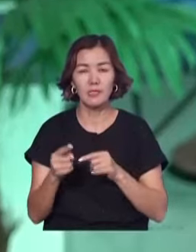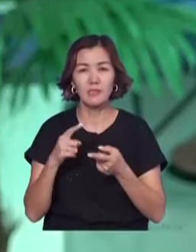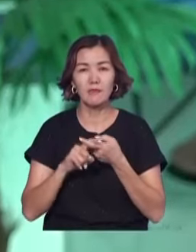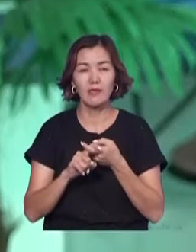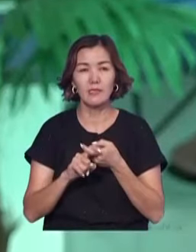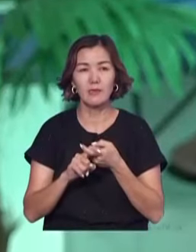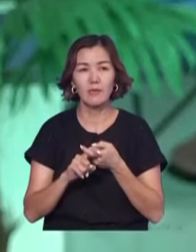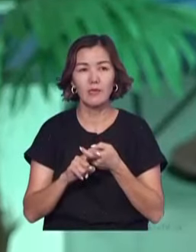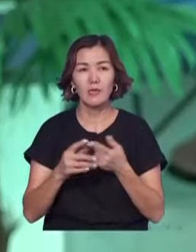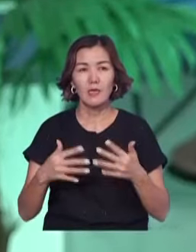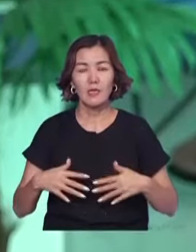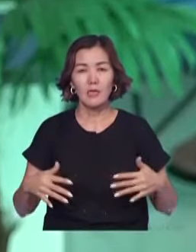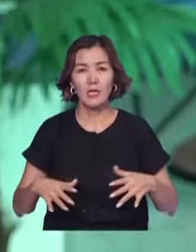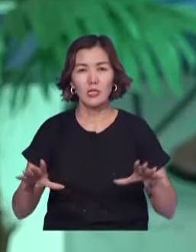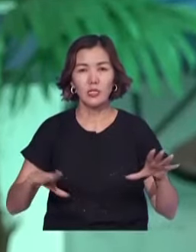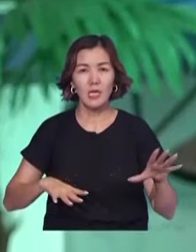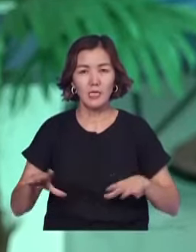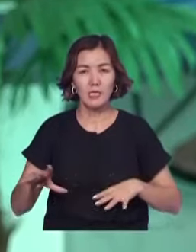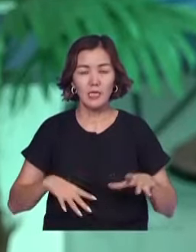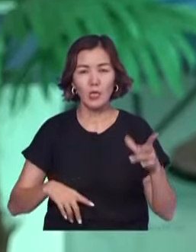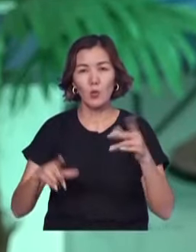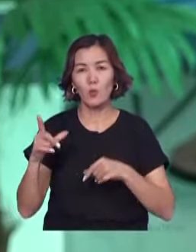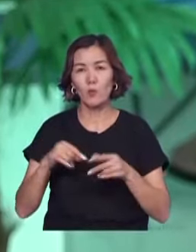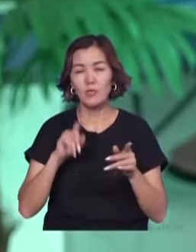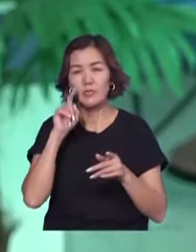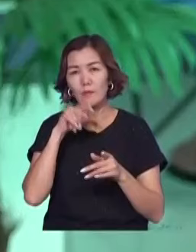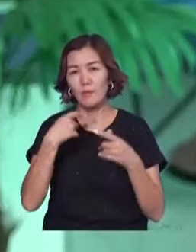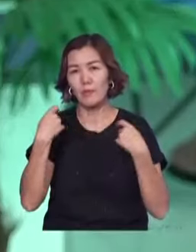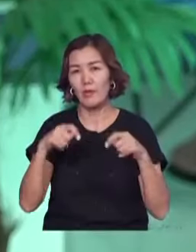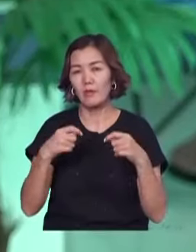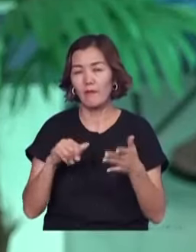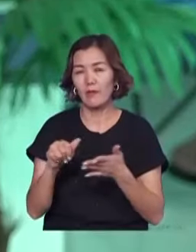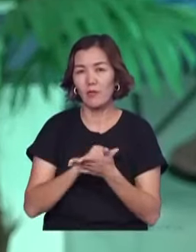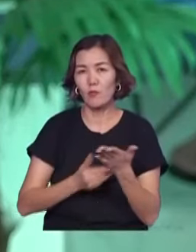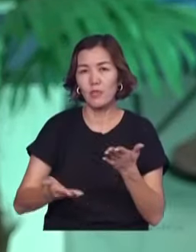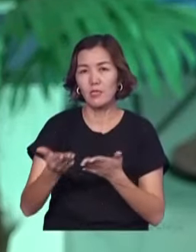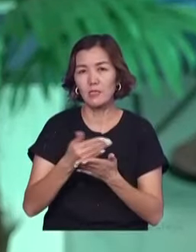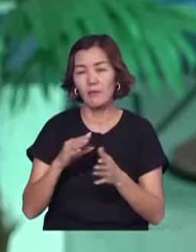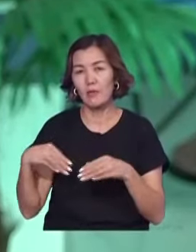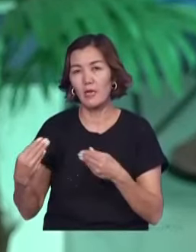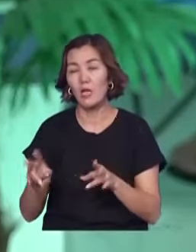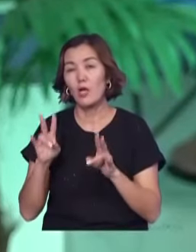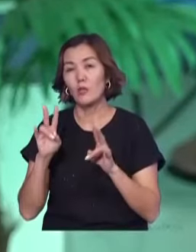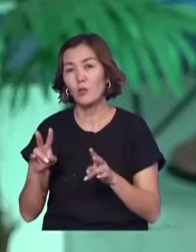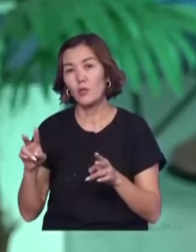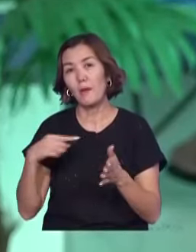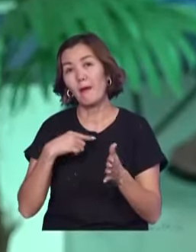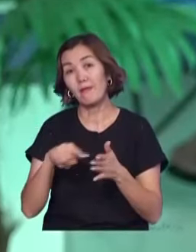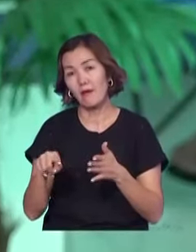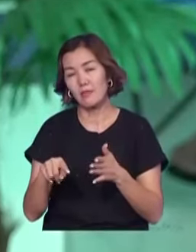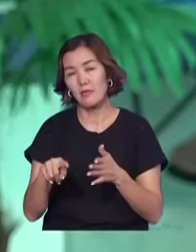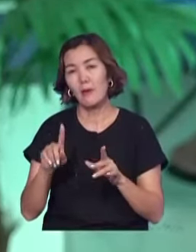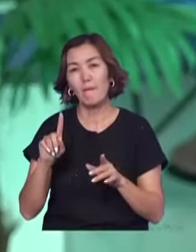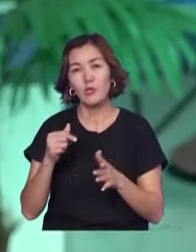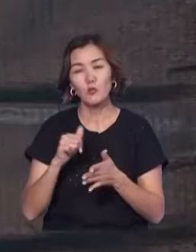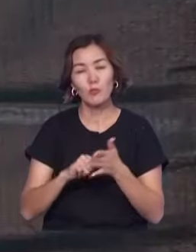связанного с содержанием лошадей, производством кумыса, саумала. Все необходимые документы мы собрали. Однако, несмотря на это, мы получили отказ